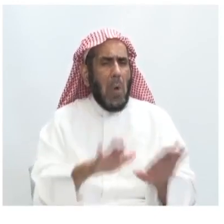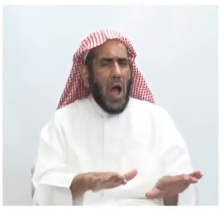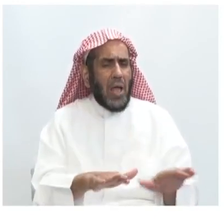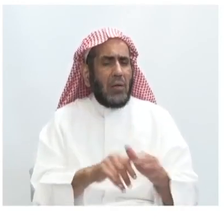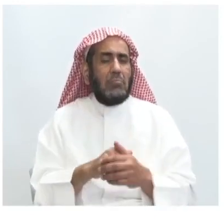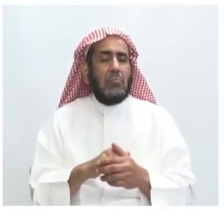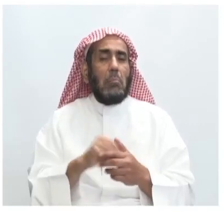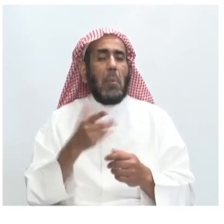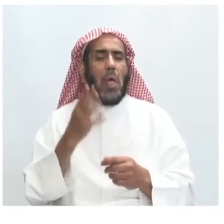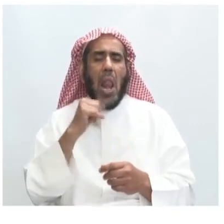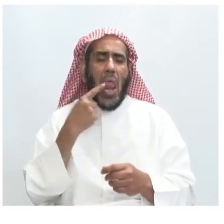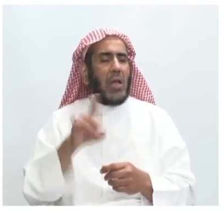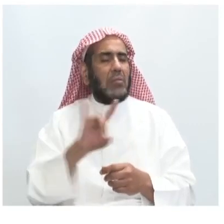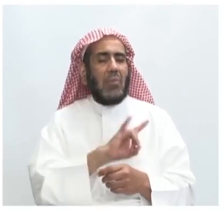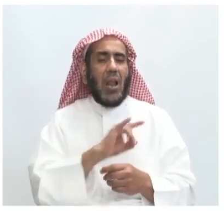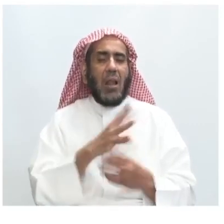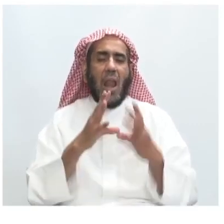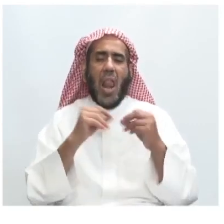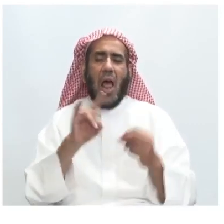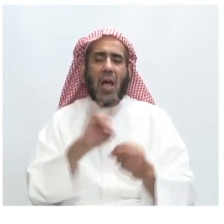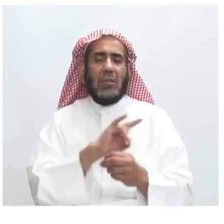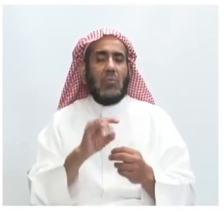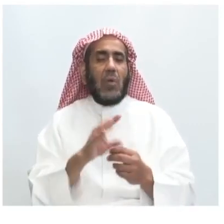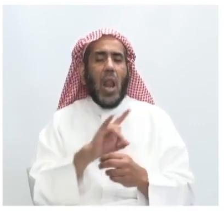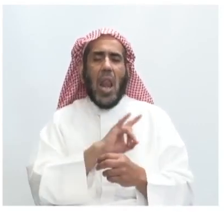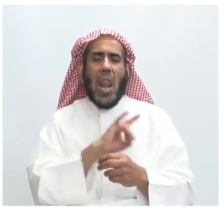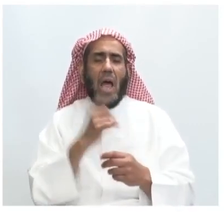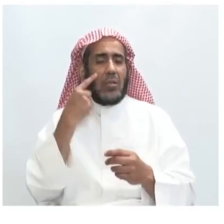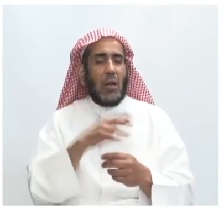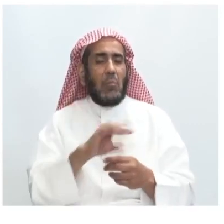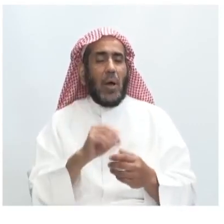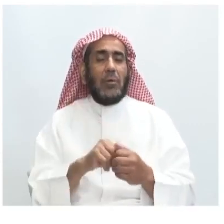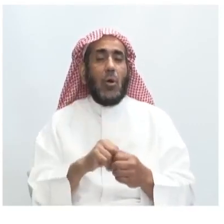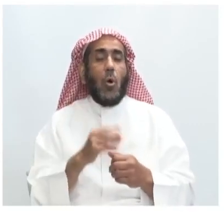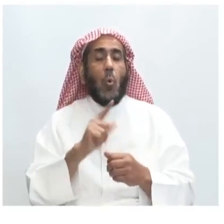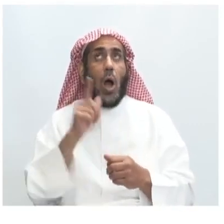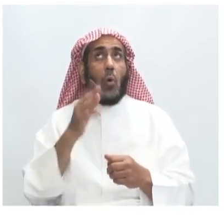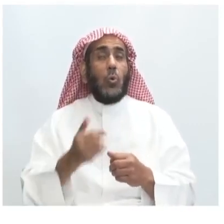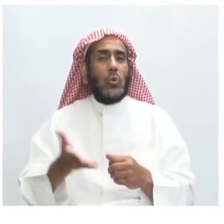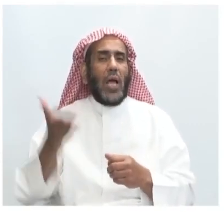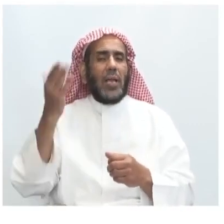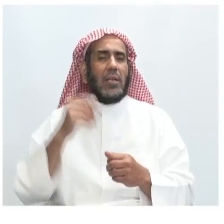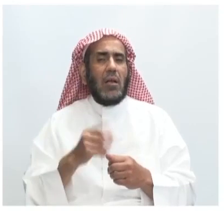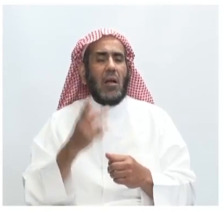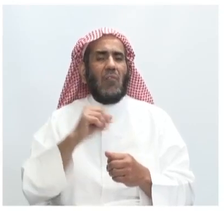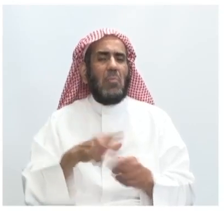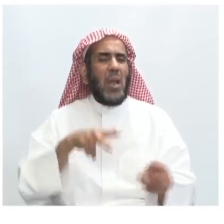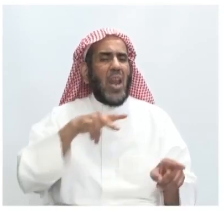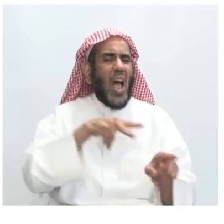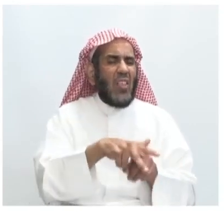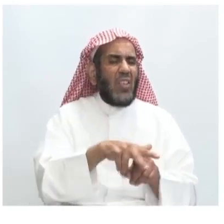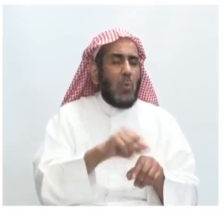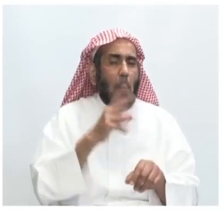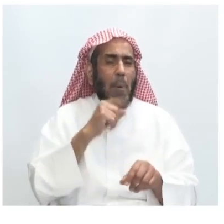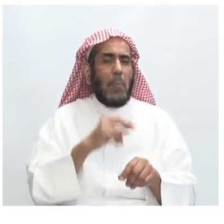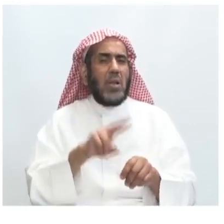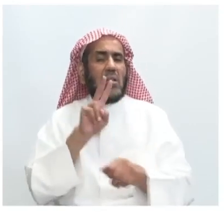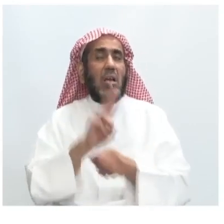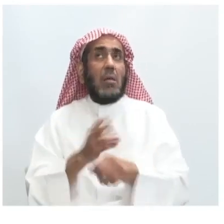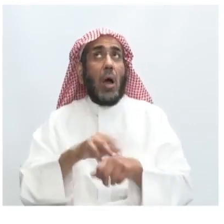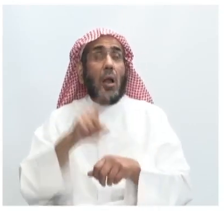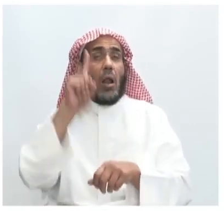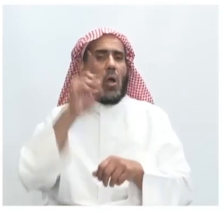بمعنى لا ترى لهم من باقيه فهل ترى له من باقيه كذلك وقوله تعالى فمن اظلم من كذب على